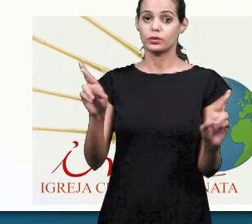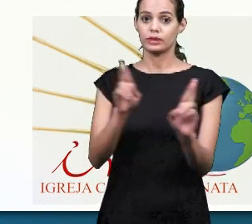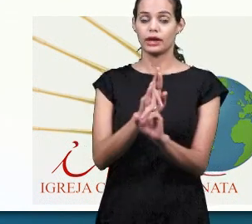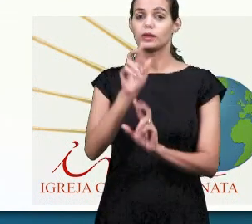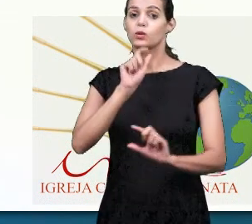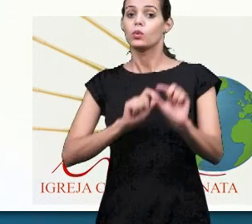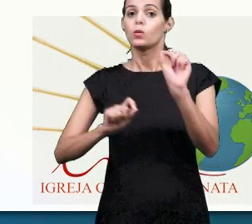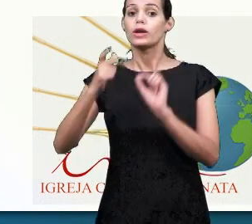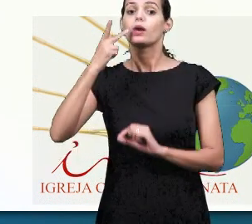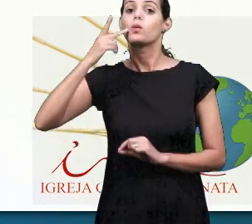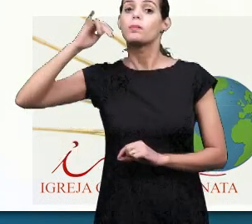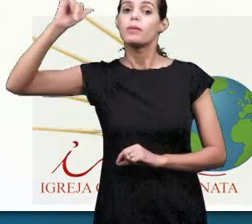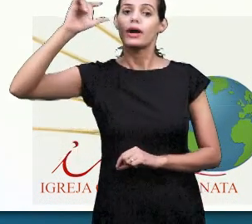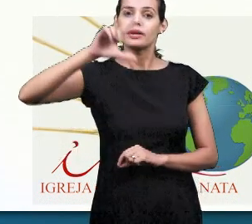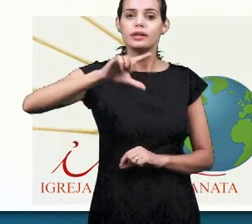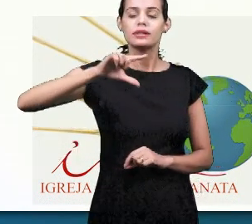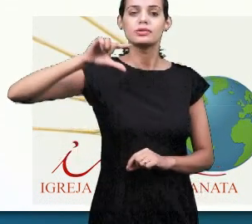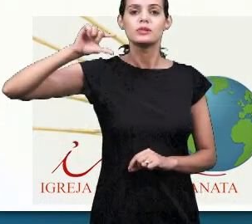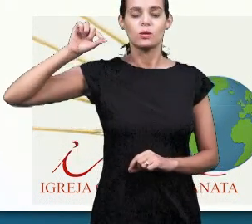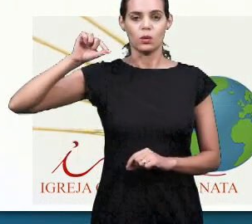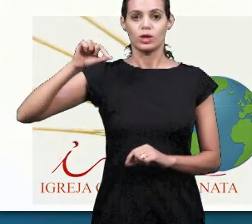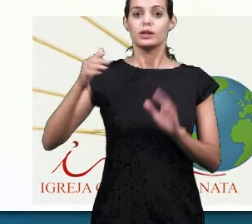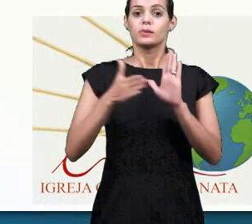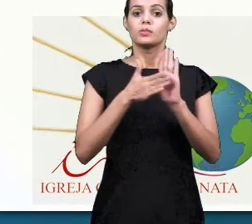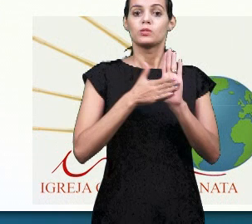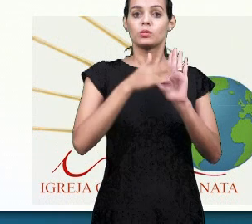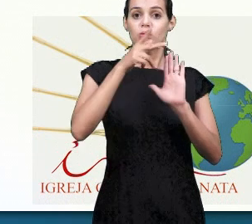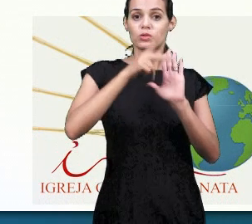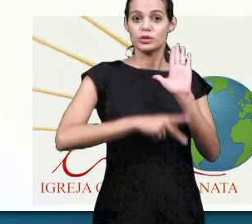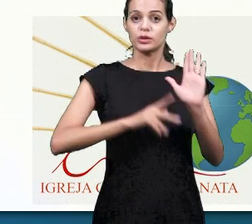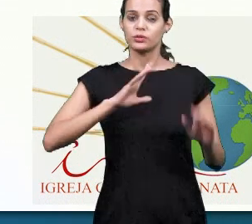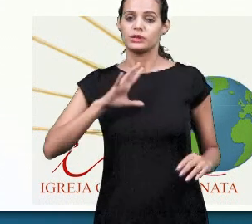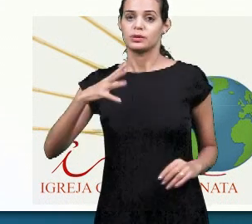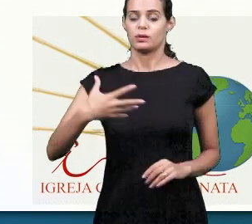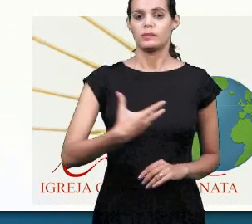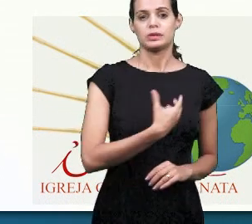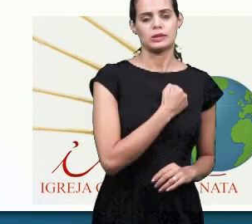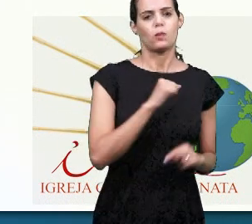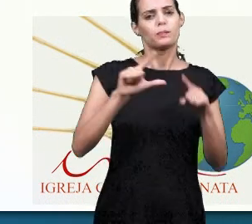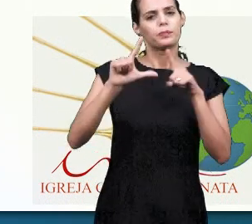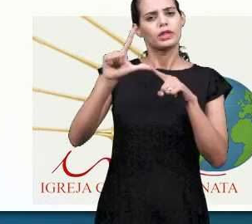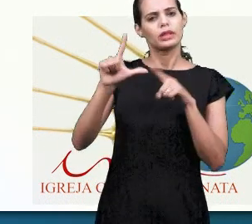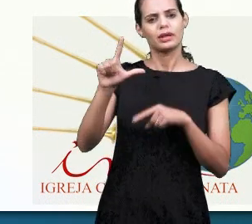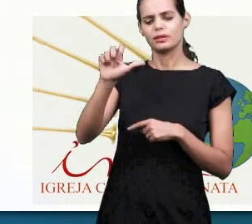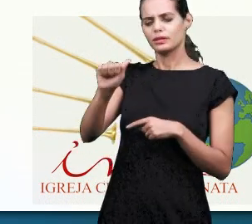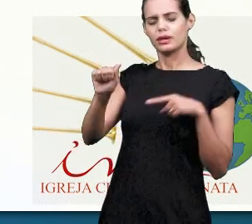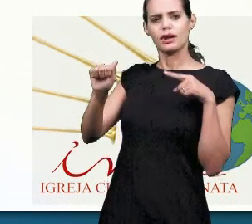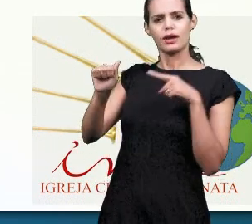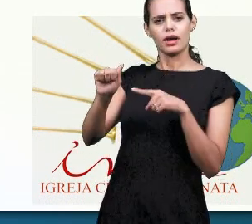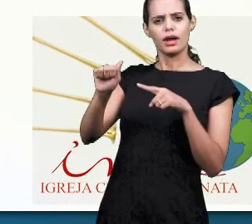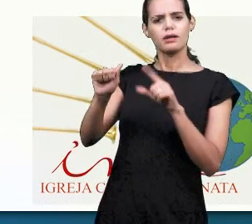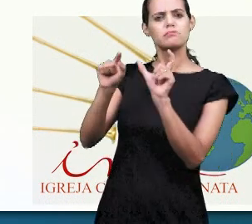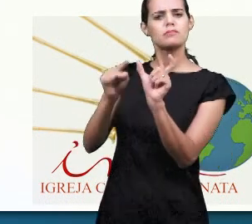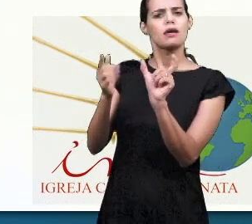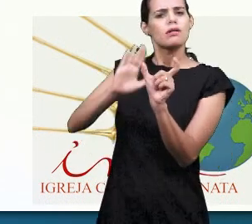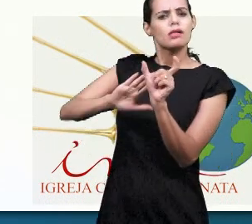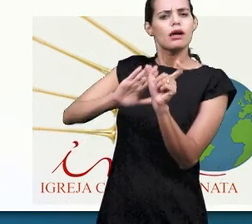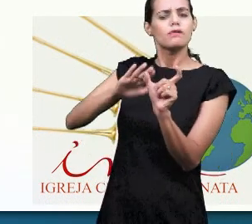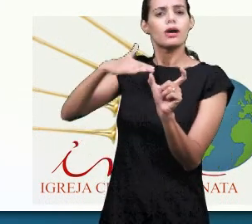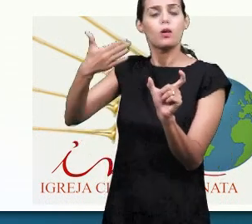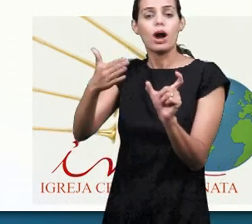suivantes. D'abord, quelle a été la direction que le Seigneur a prise quand il a laissé la région de la Judée? Deuxièmement,